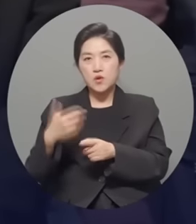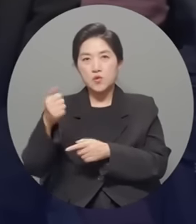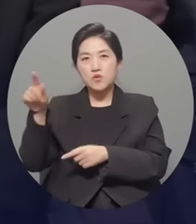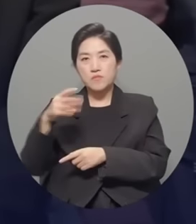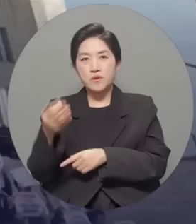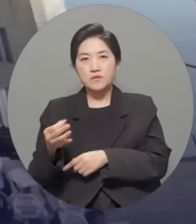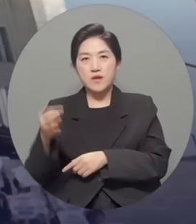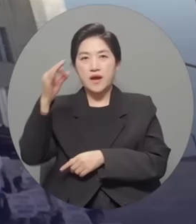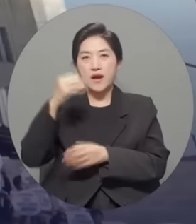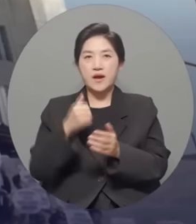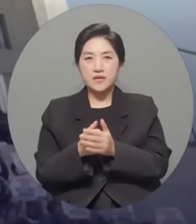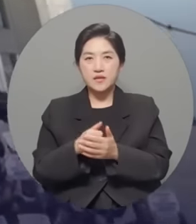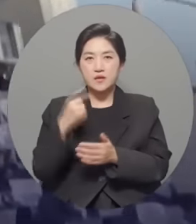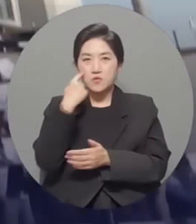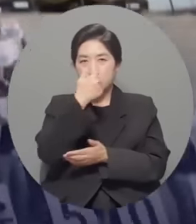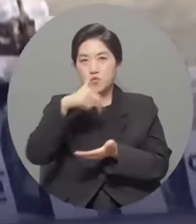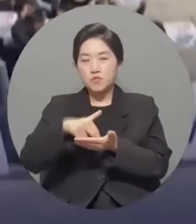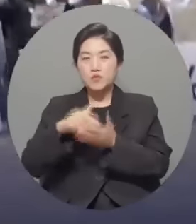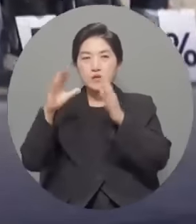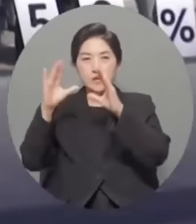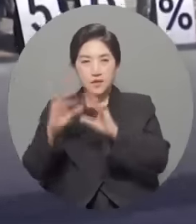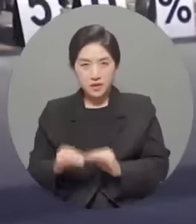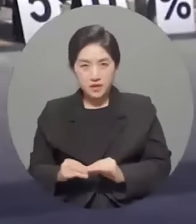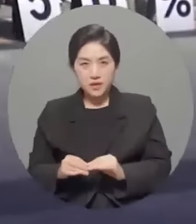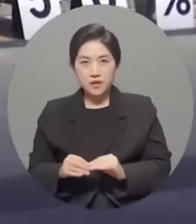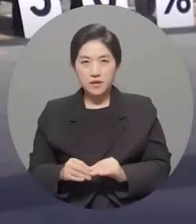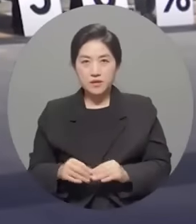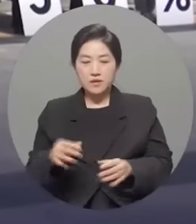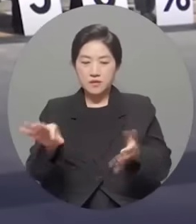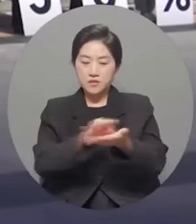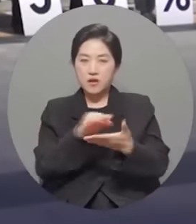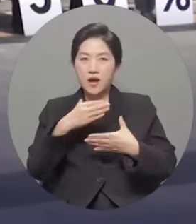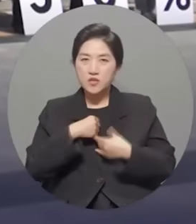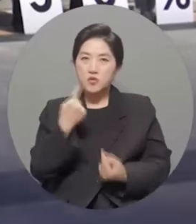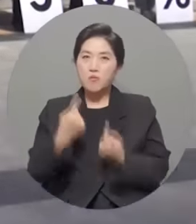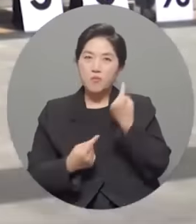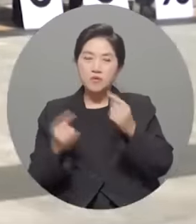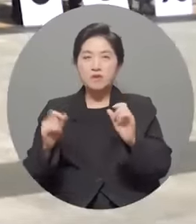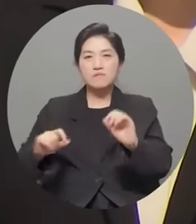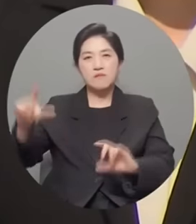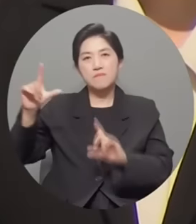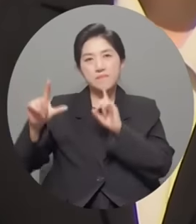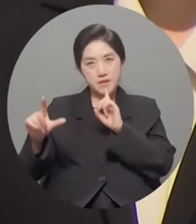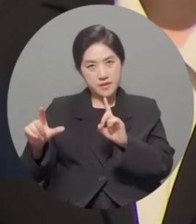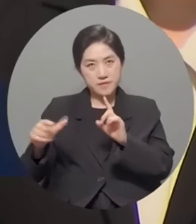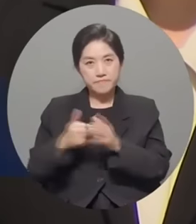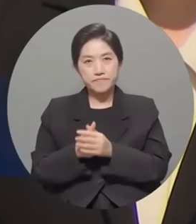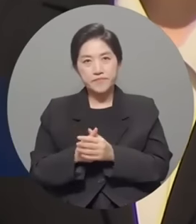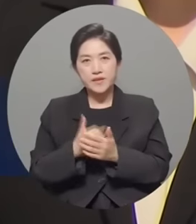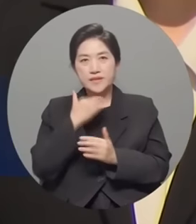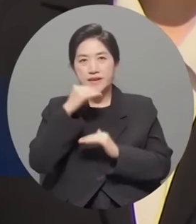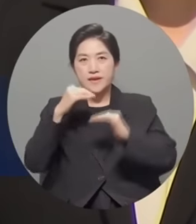올리는 소득보장안 지지가 재정안정 지지보다 많다는 겁니다. 세대 간